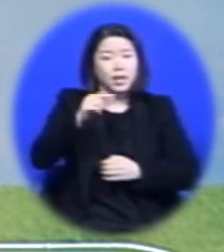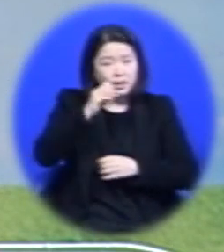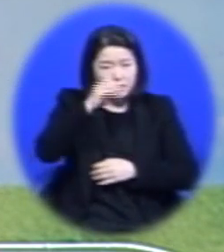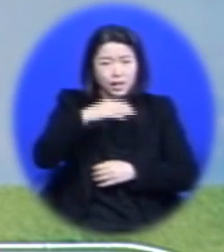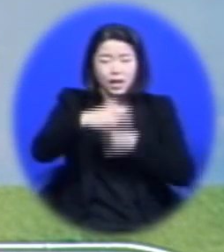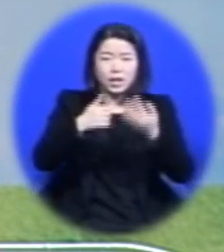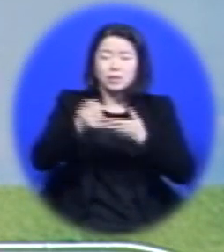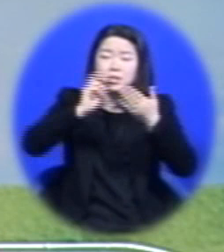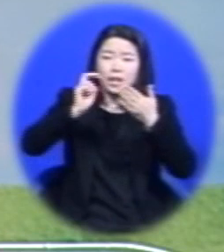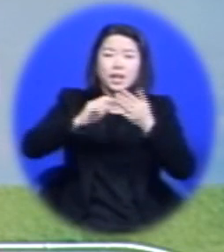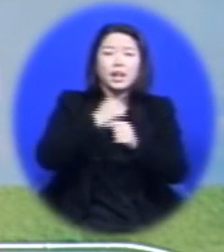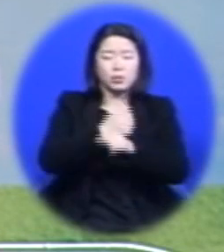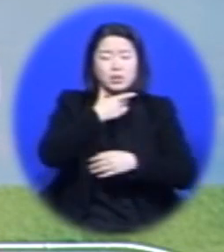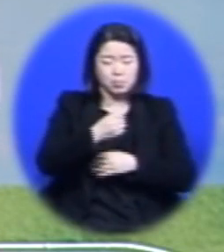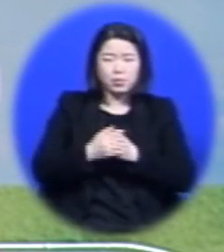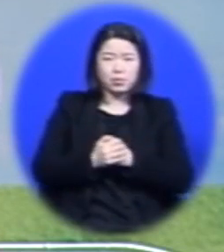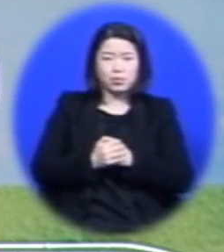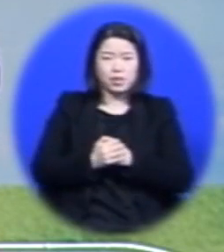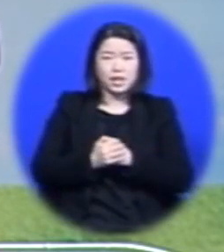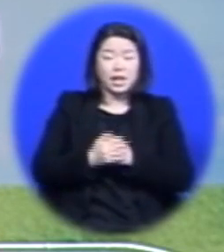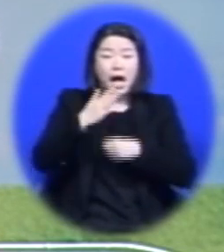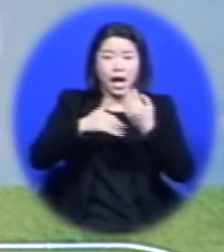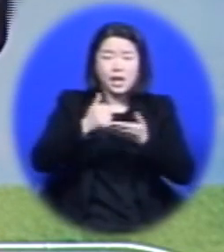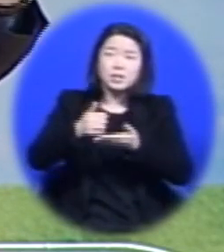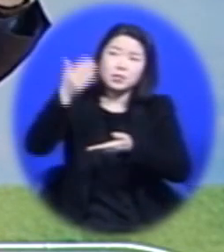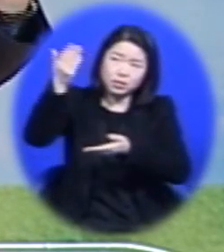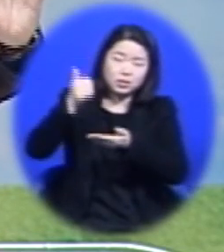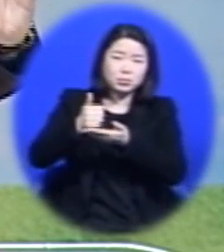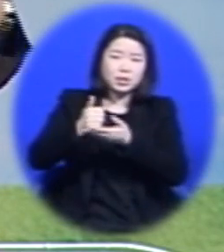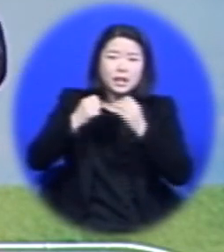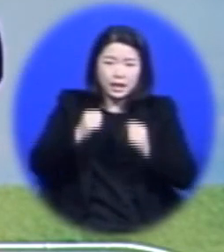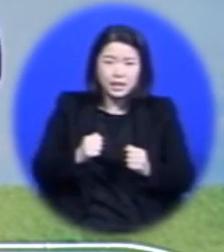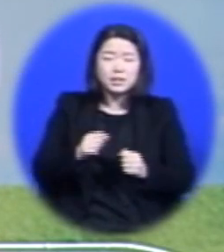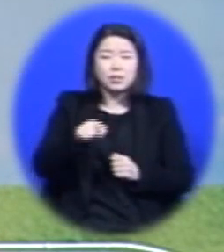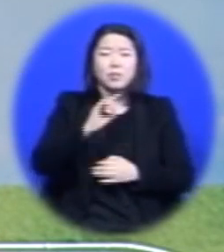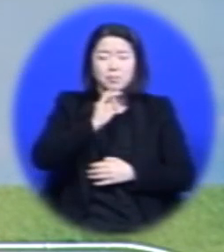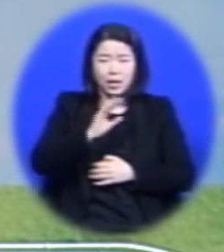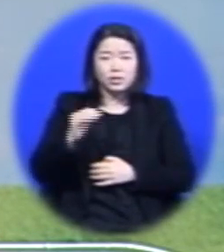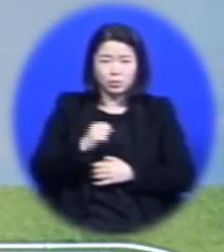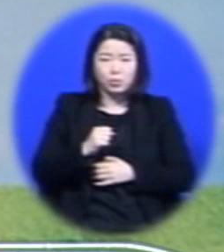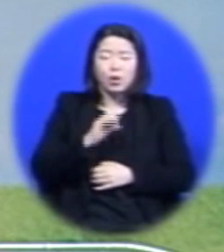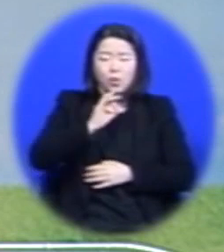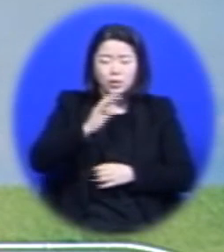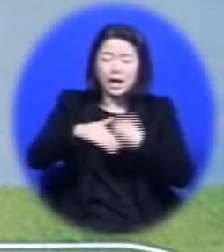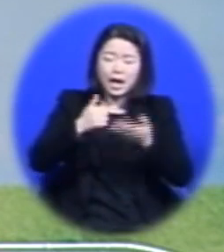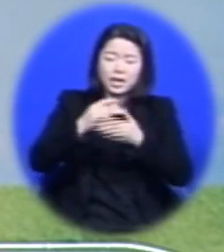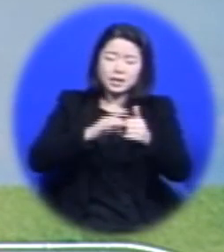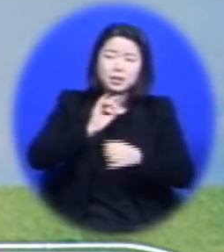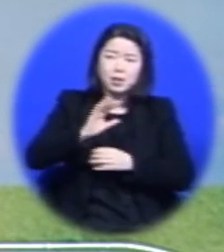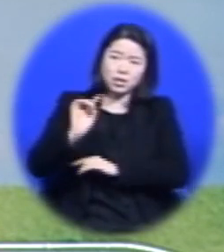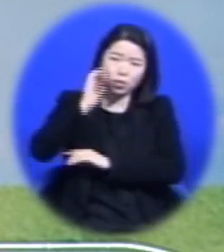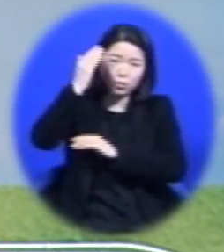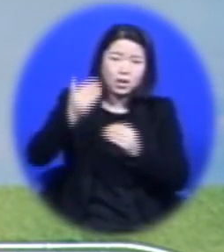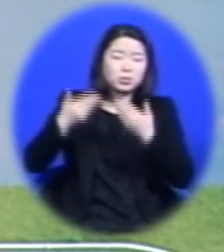하나님을 찬양하고 싶어요 하나님 그분이 계신 것만으로 횟집 하나님께만 영광 돌리고 살고